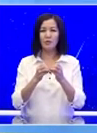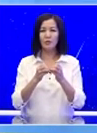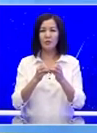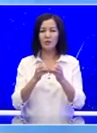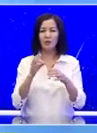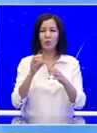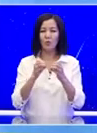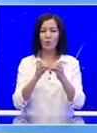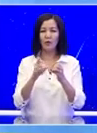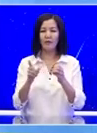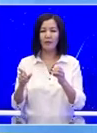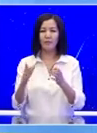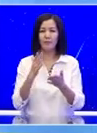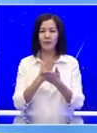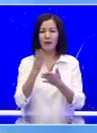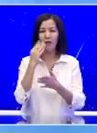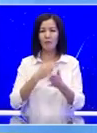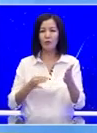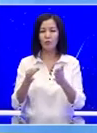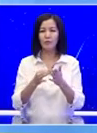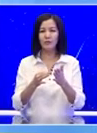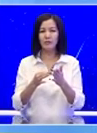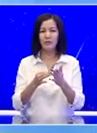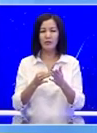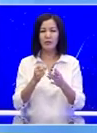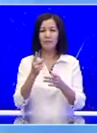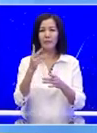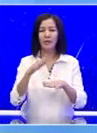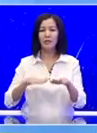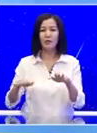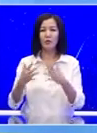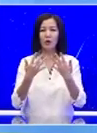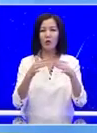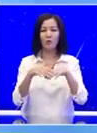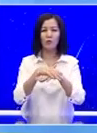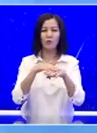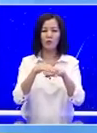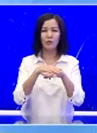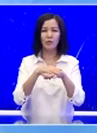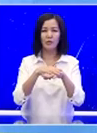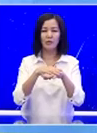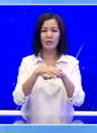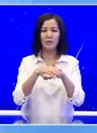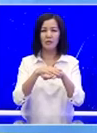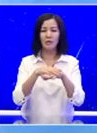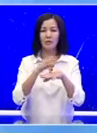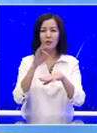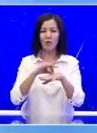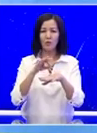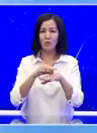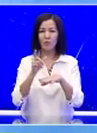науқасқа өсті. Бір қатар өңірлердегі ауыл тұрғындардың үлесі